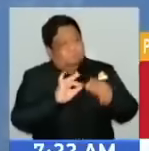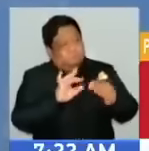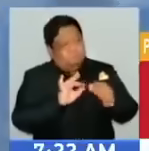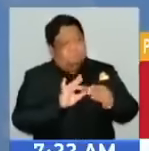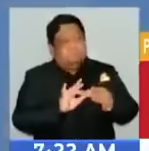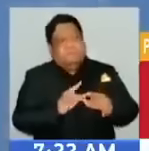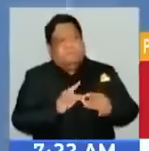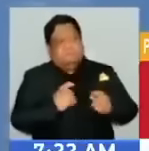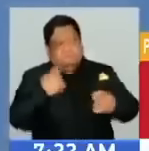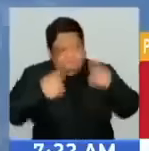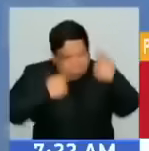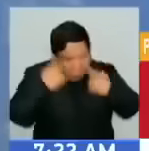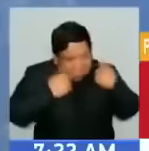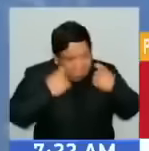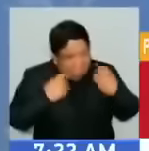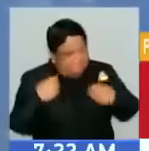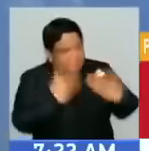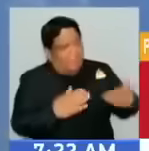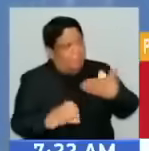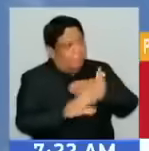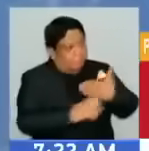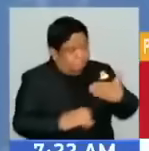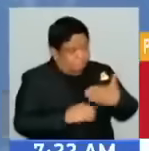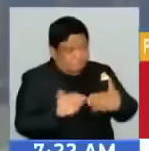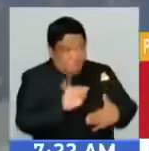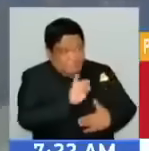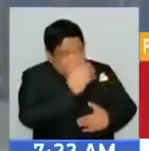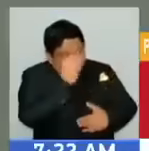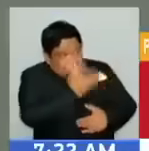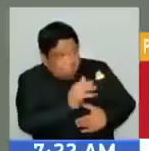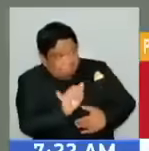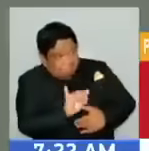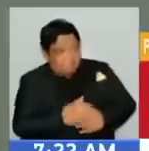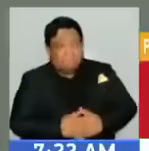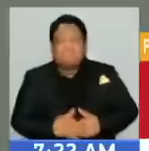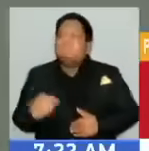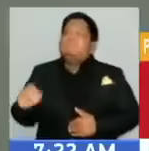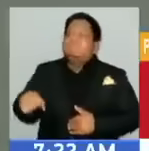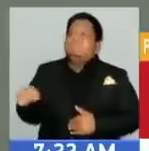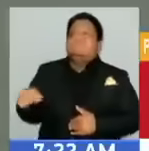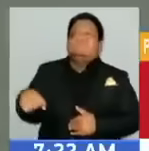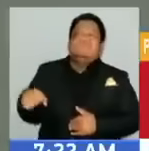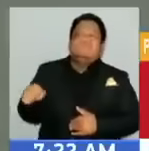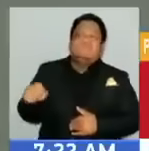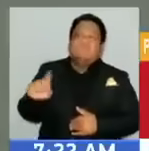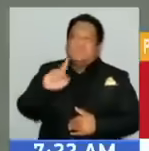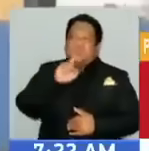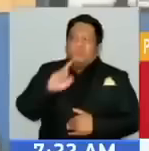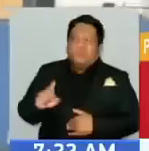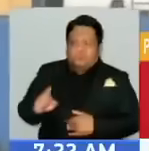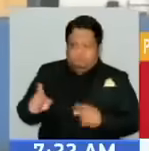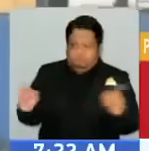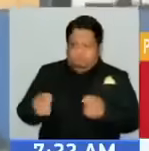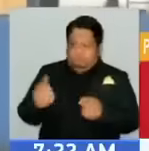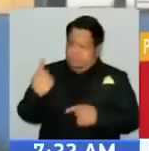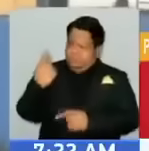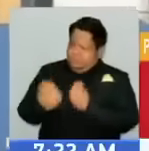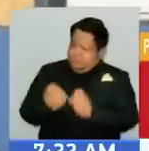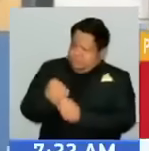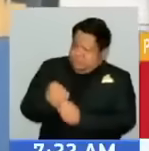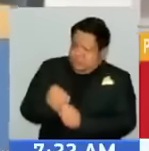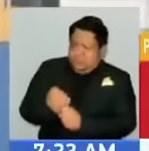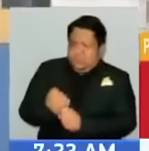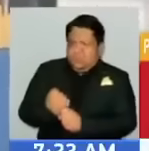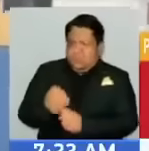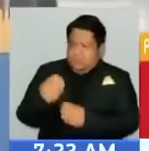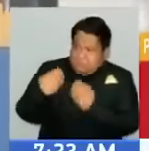Ba yun? Natanggap niyo impormasyon? Yeah. Talagang in a period of 1 year, 21 ECC. How can you do